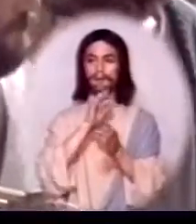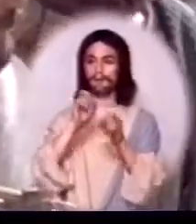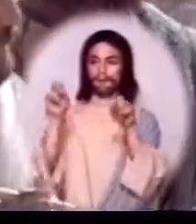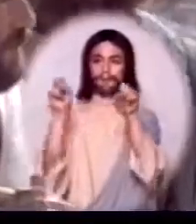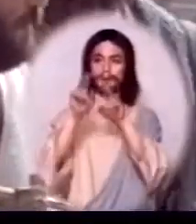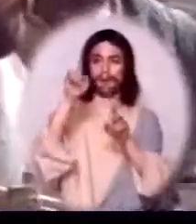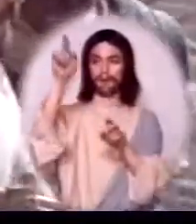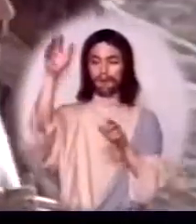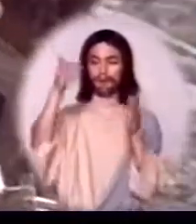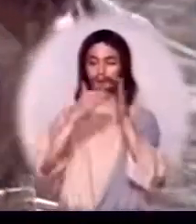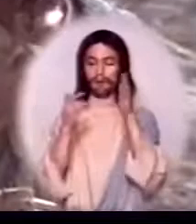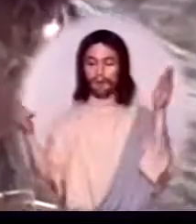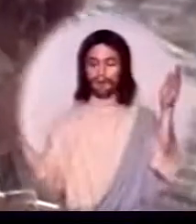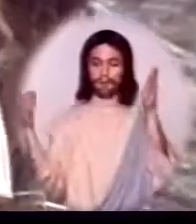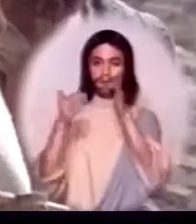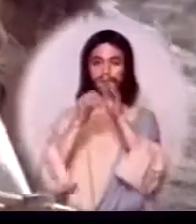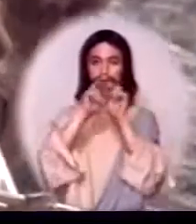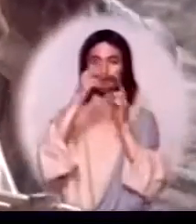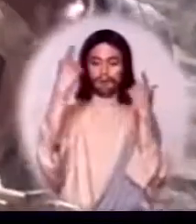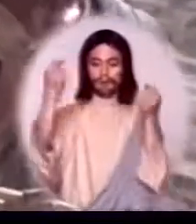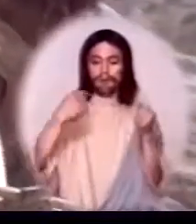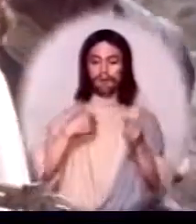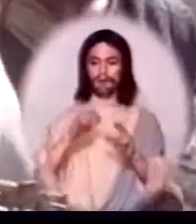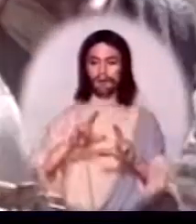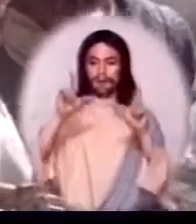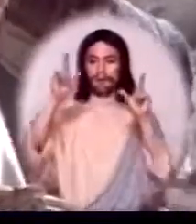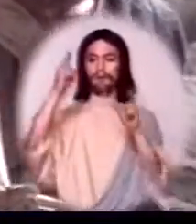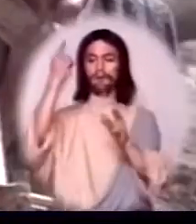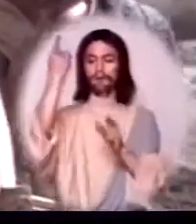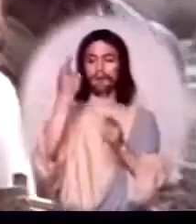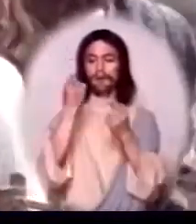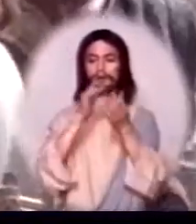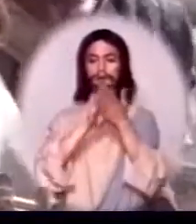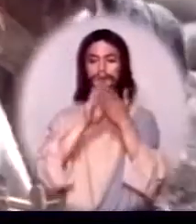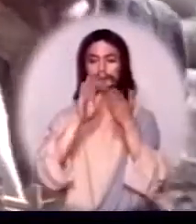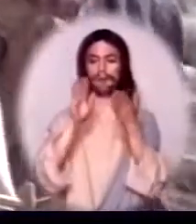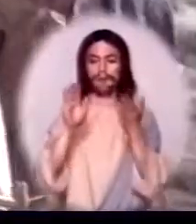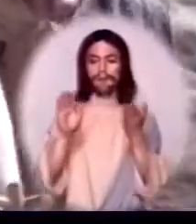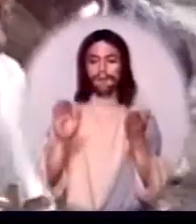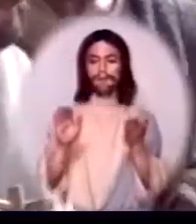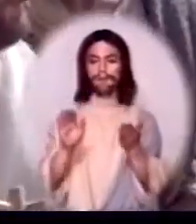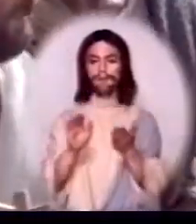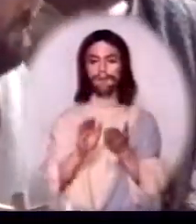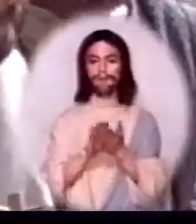마치 번개가 하늘 이쪽에서 저쪽으로 번쩍이듯이 인자도 자기의 날에 그러할 것이니라.